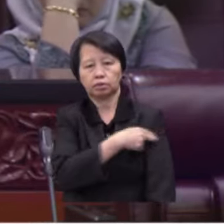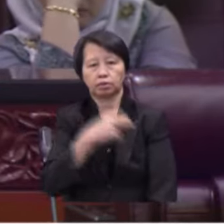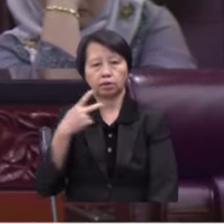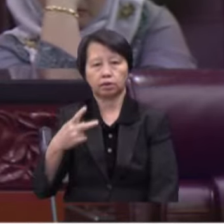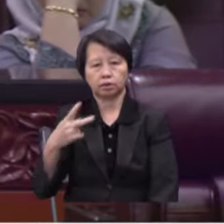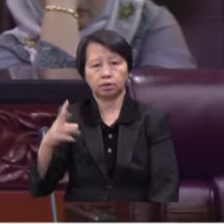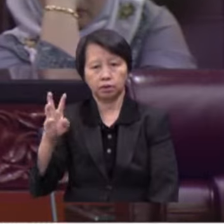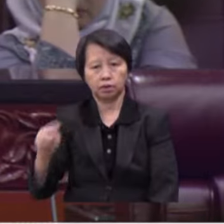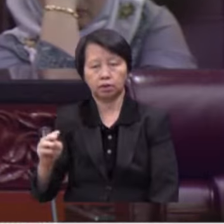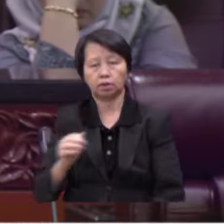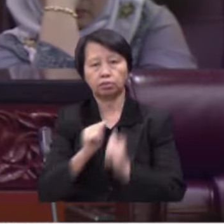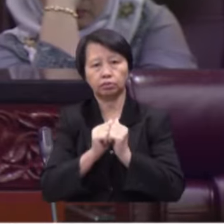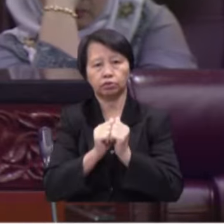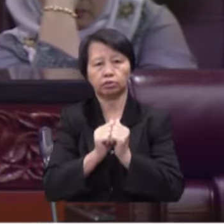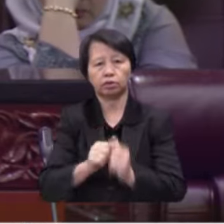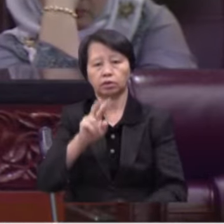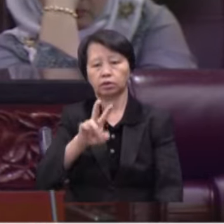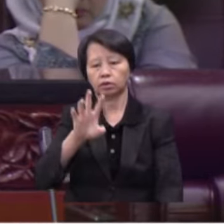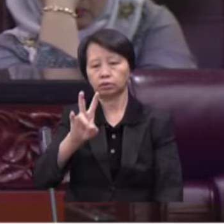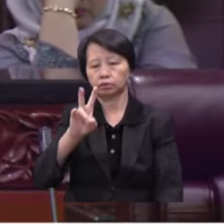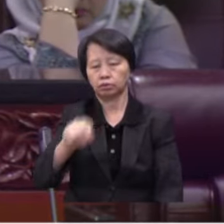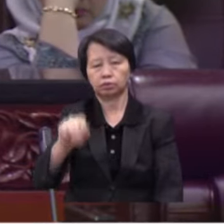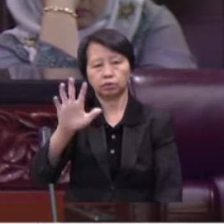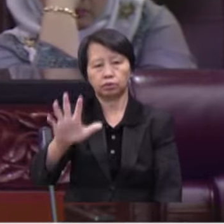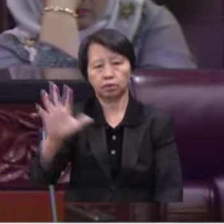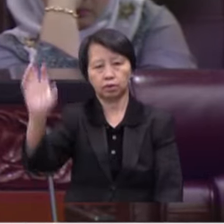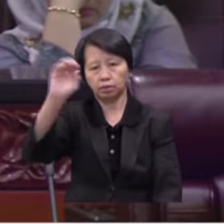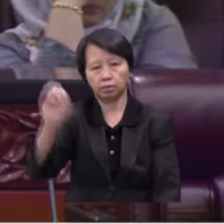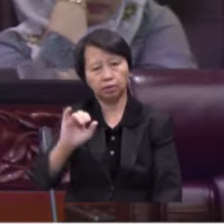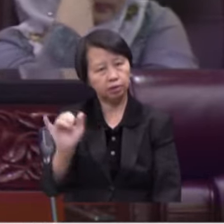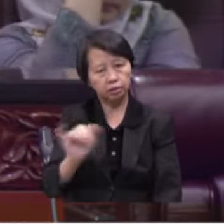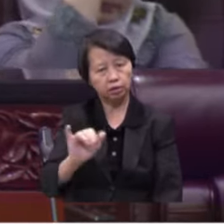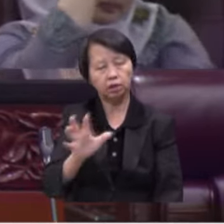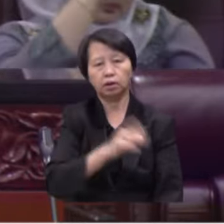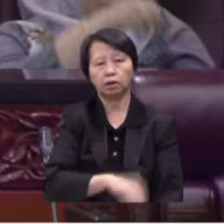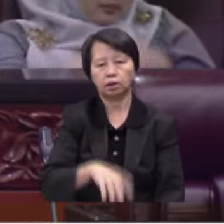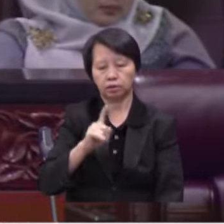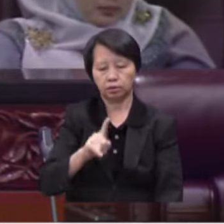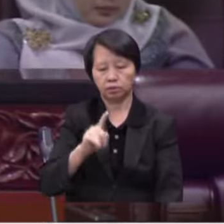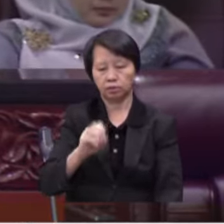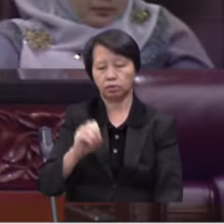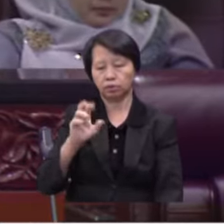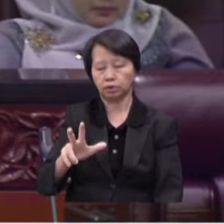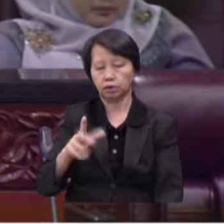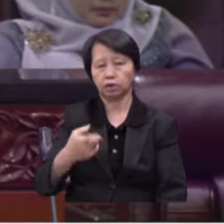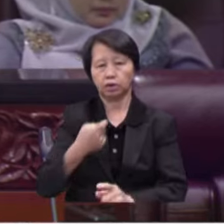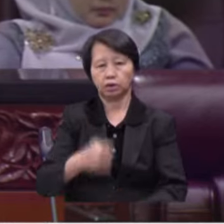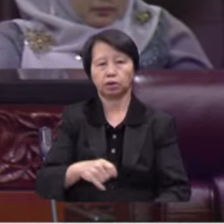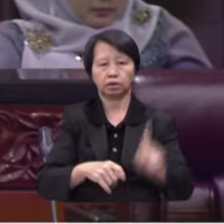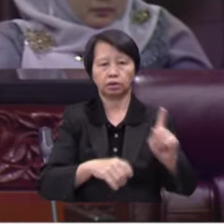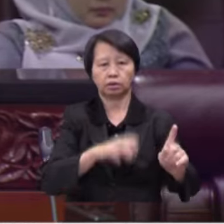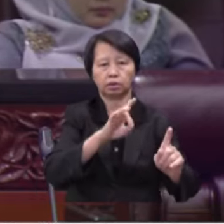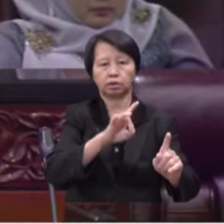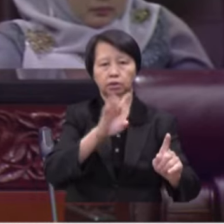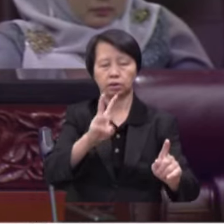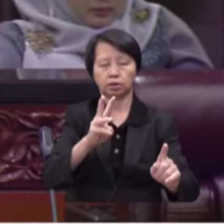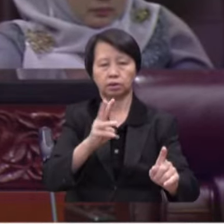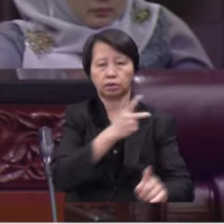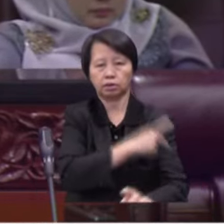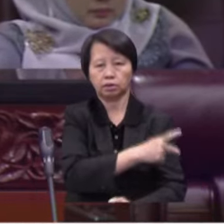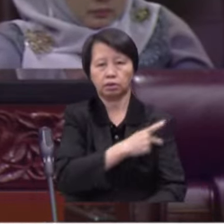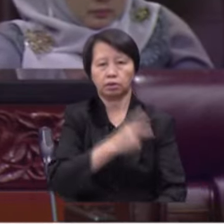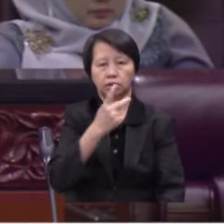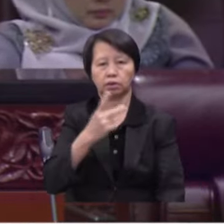GGM yaitu bersamaan 27 kepulauan 5 peratus dan 103 daripada 1086 klinik kesehatan